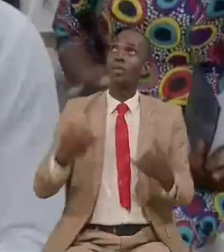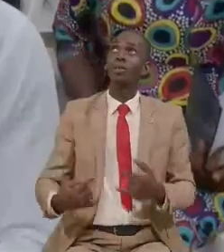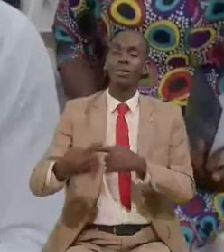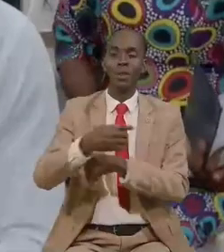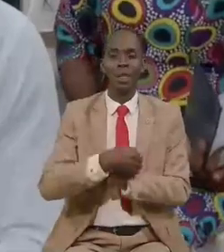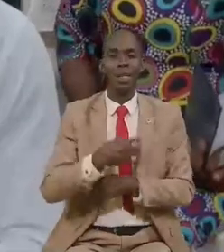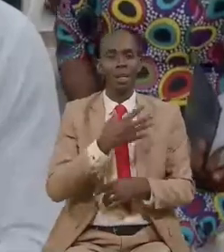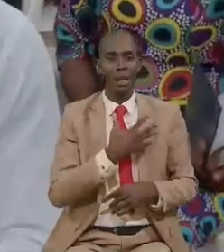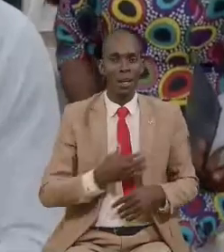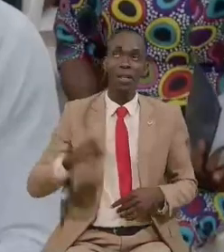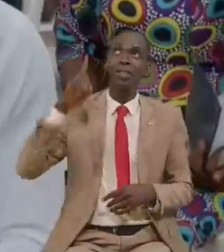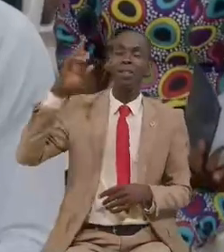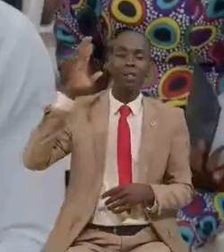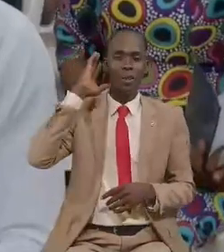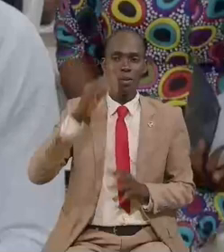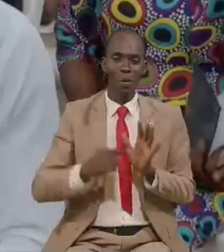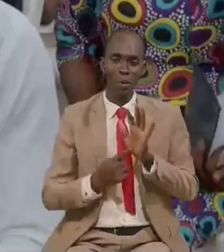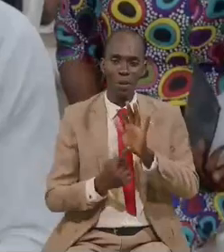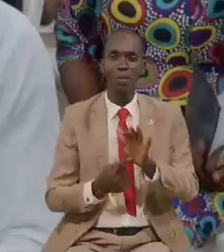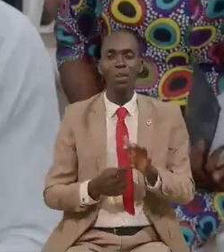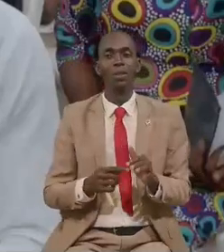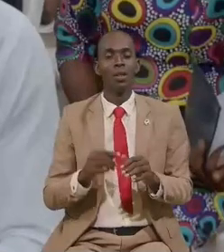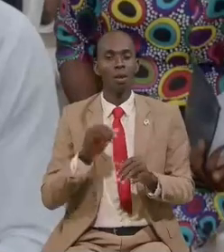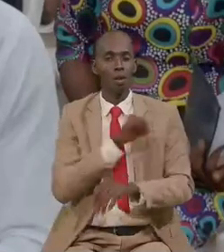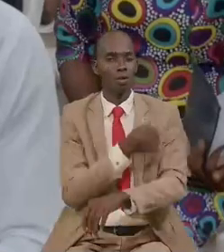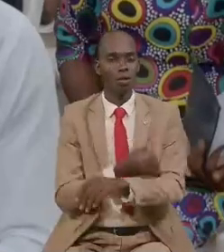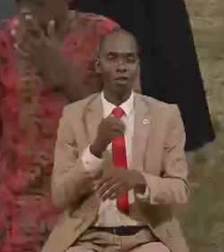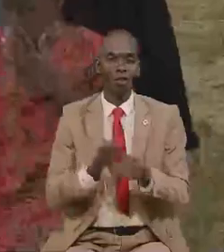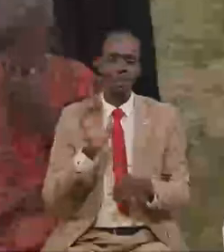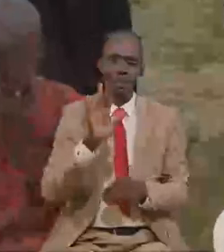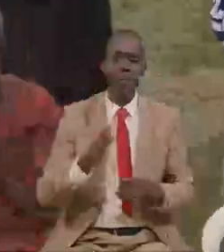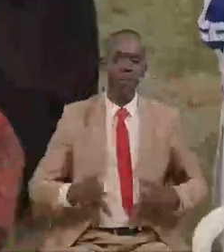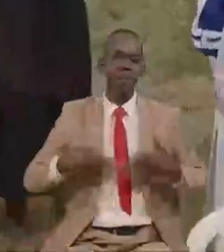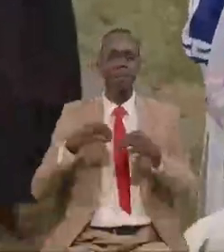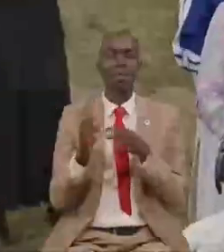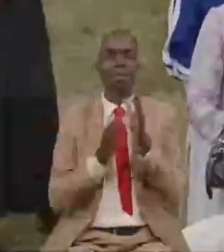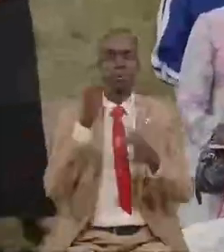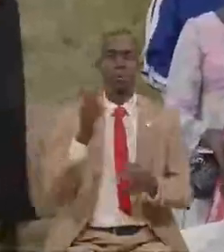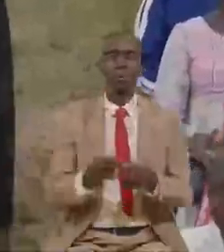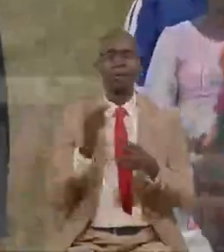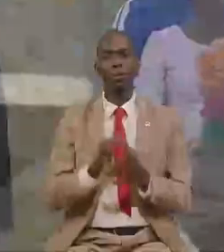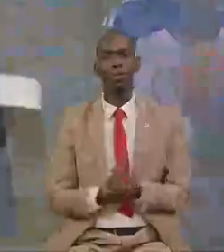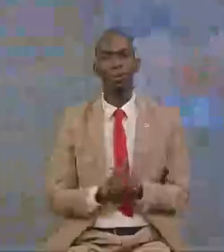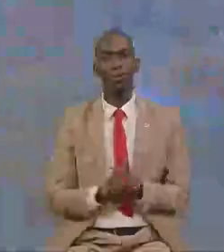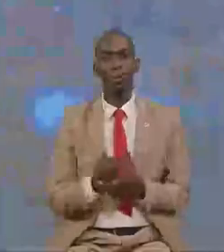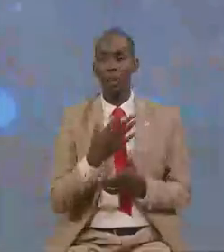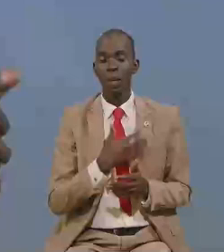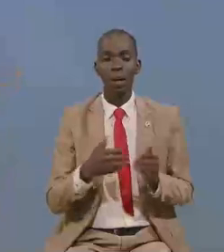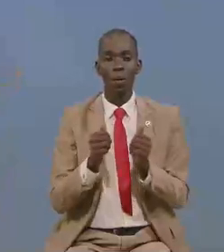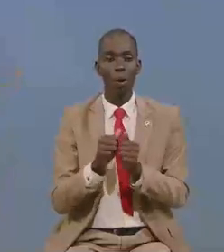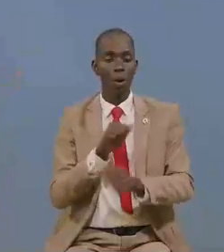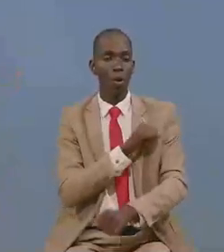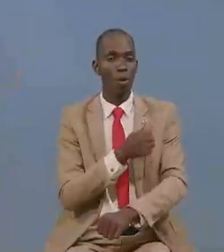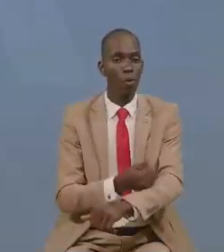Et va manifester de l'autorité dans ta vie au nom de Jésus. Et avec autorité